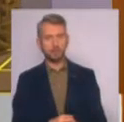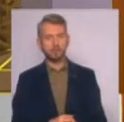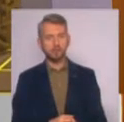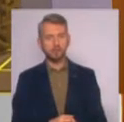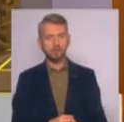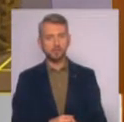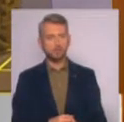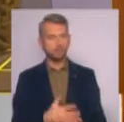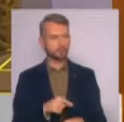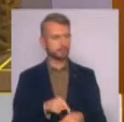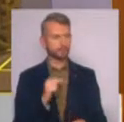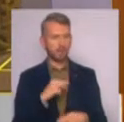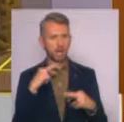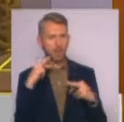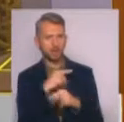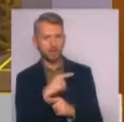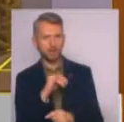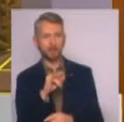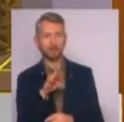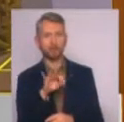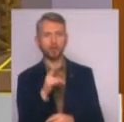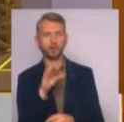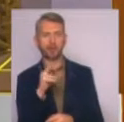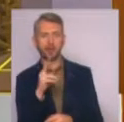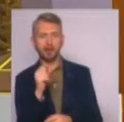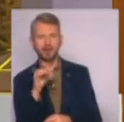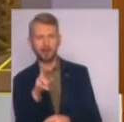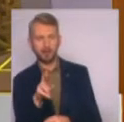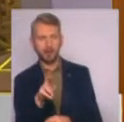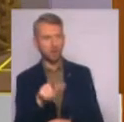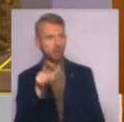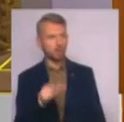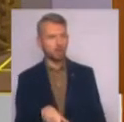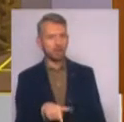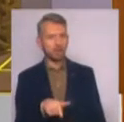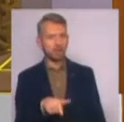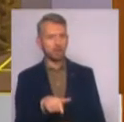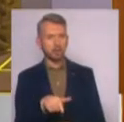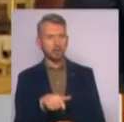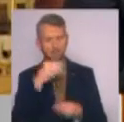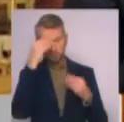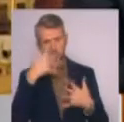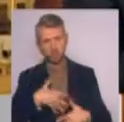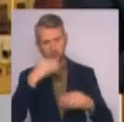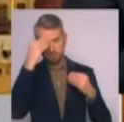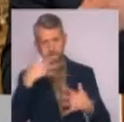симптоми інтоксикації. Тобто людина підвищено виділяється піт,